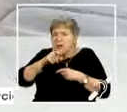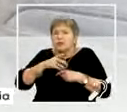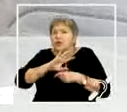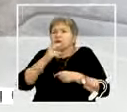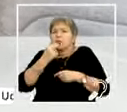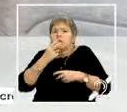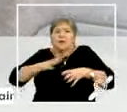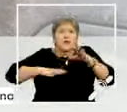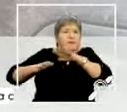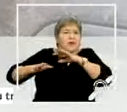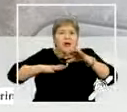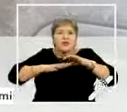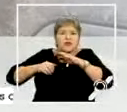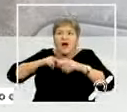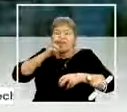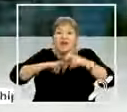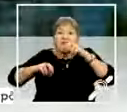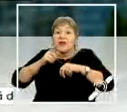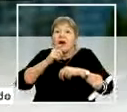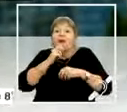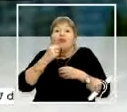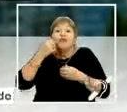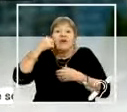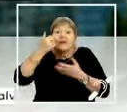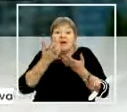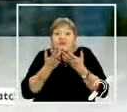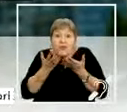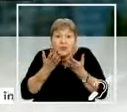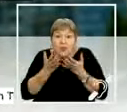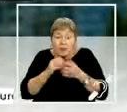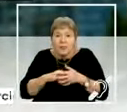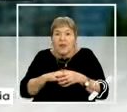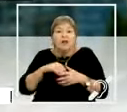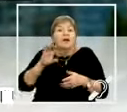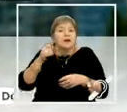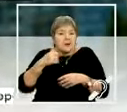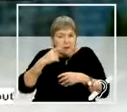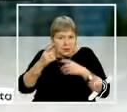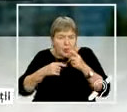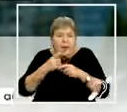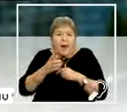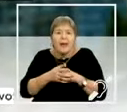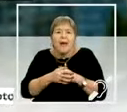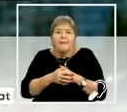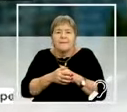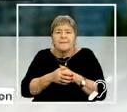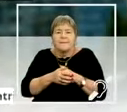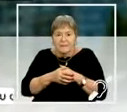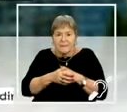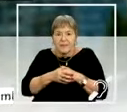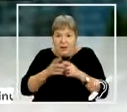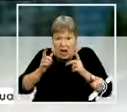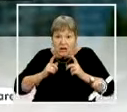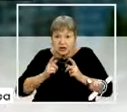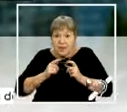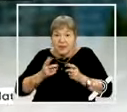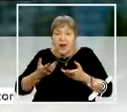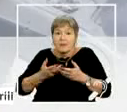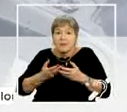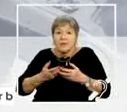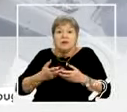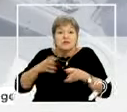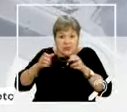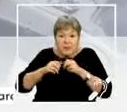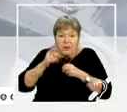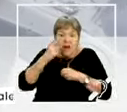alertați, toți verificau, vorbeam în teren, vă dați seama că undeva trebuia să așteptam să primim alte